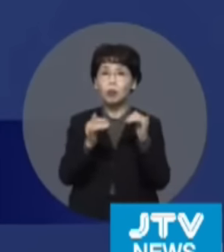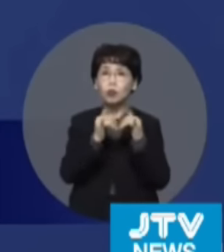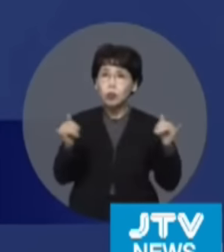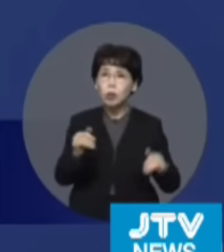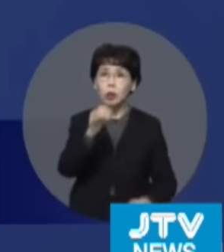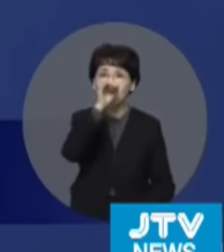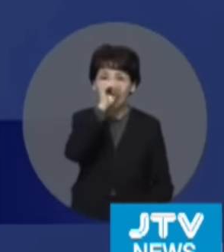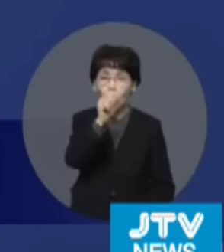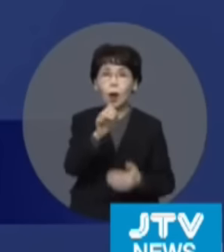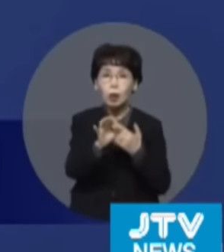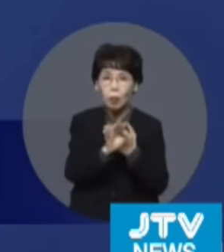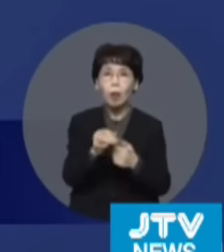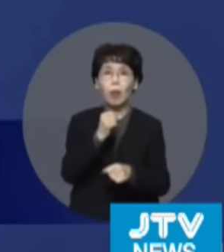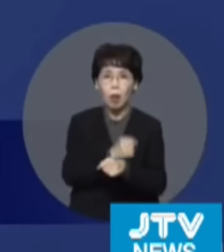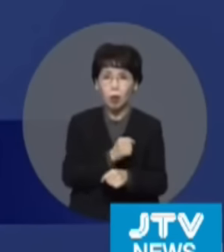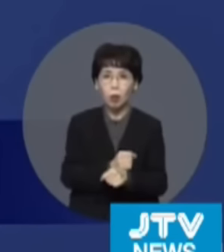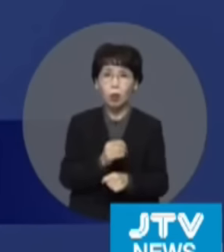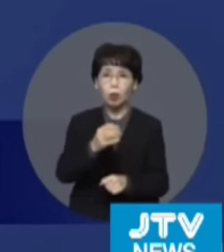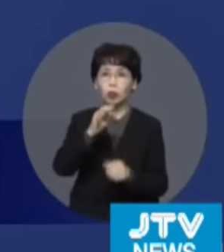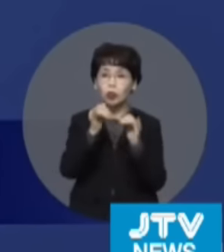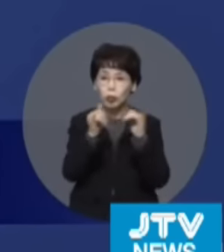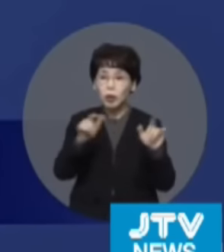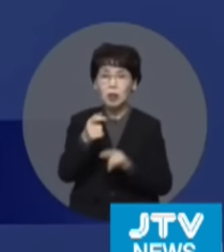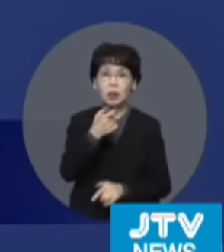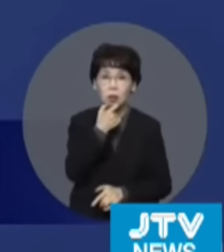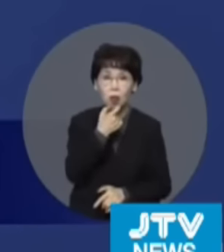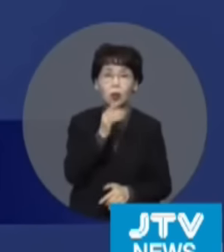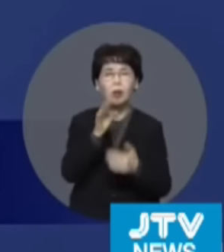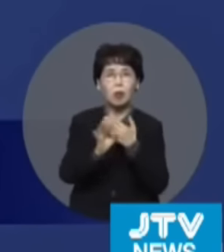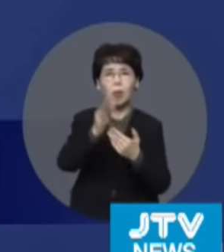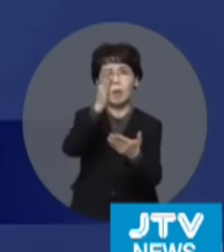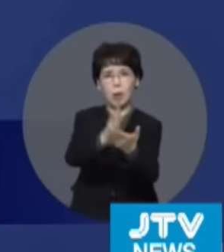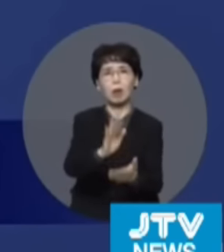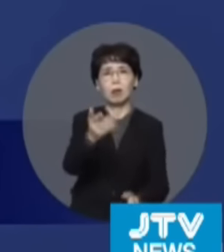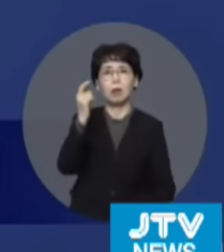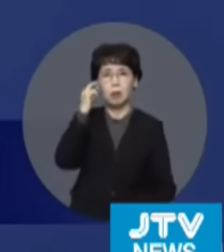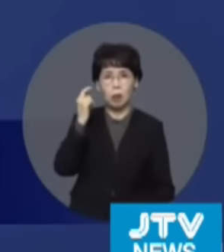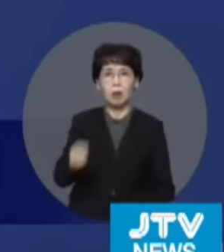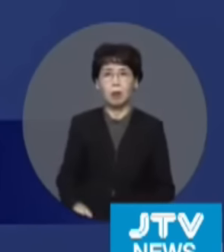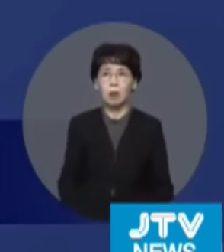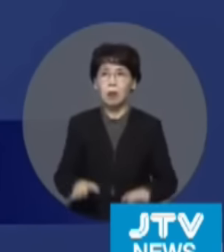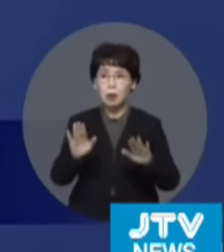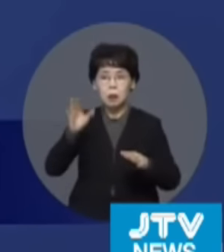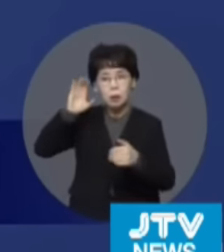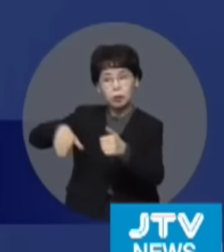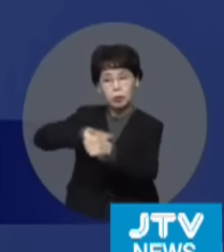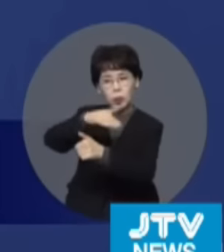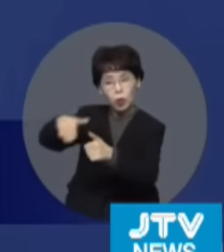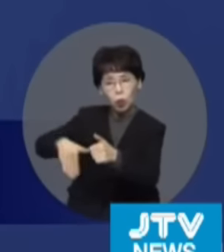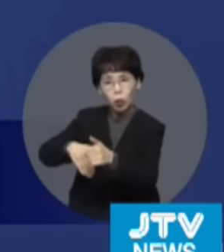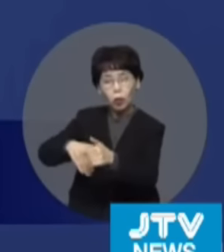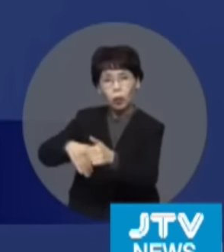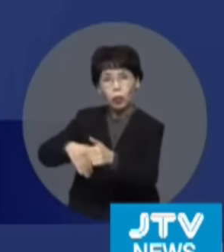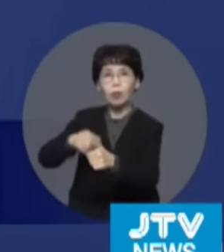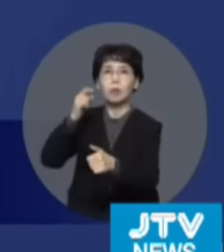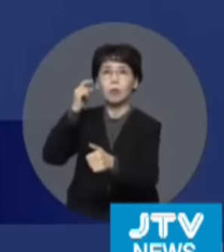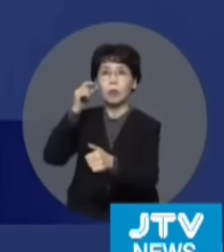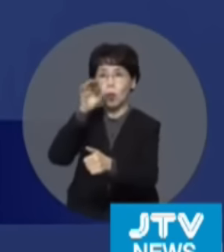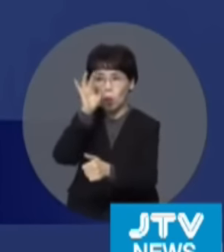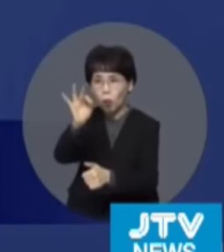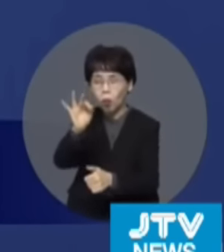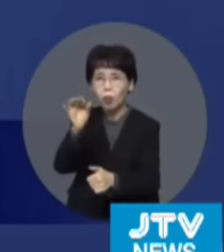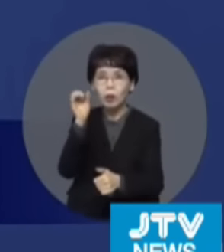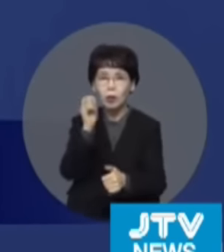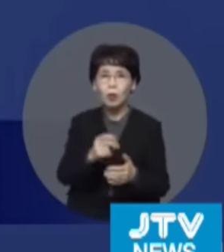국민들이 싫다 그러면은 안 해야 된다고 생각합니다. 그래서 뭐 지금의 여론을 충분히 감안하고